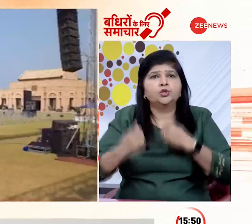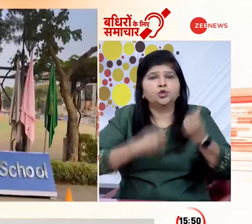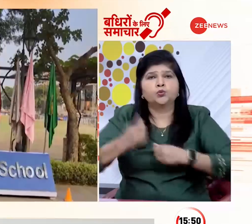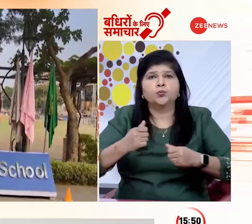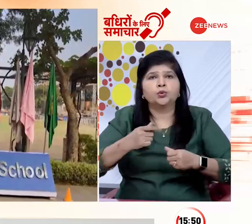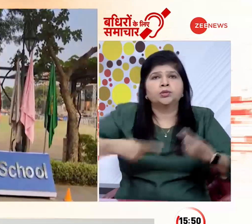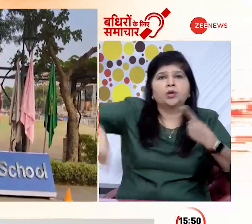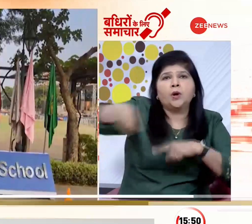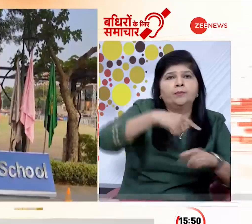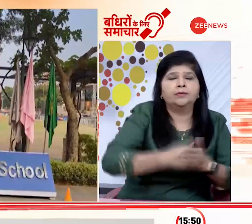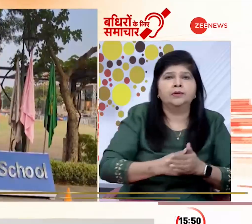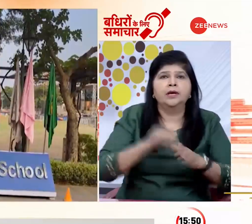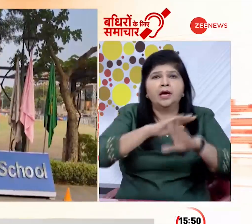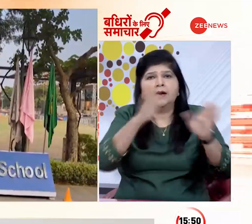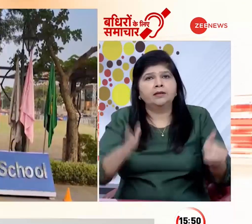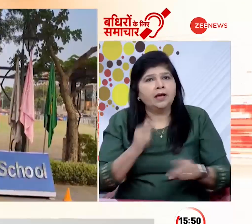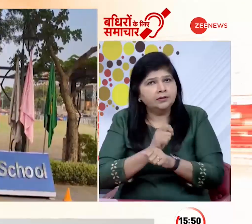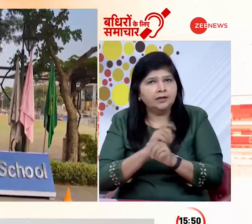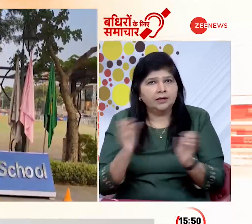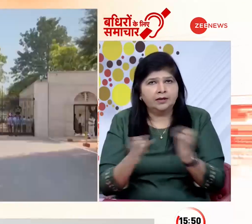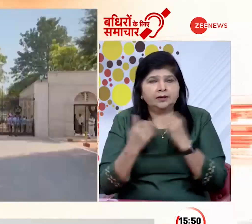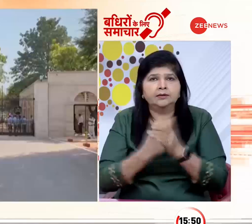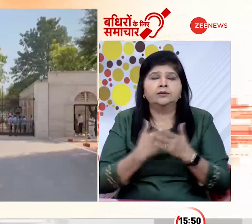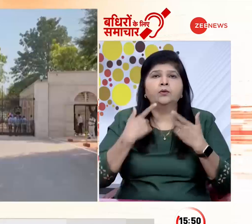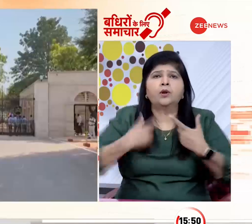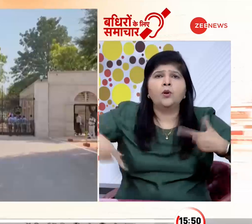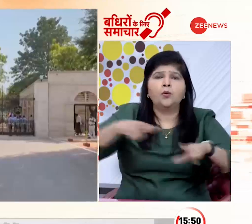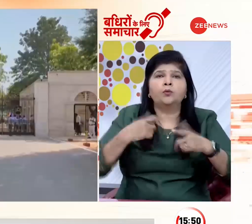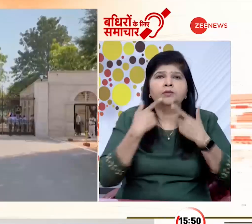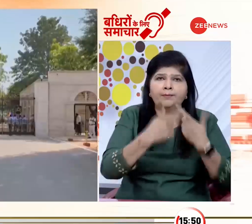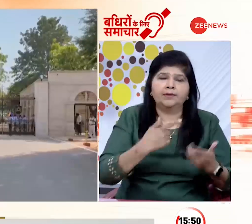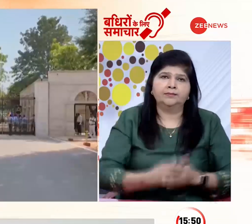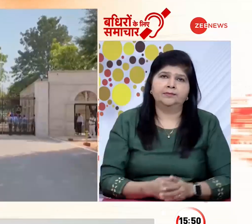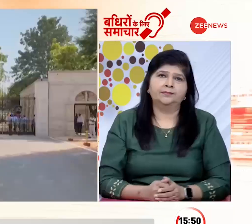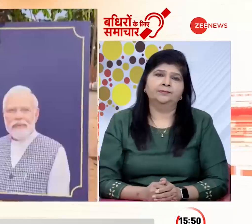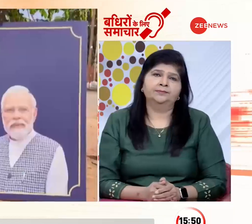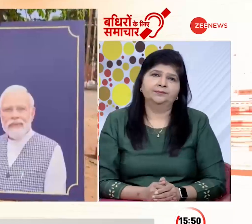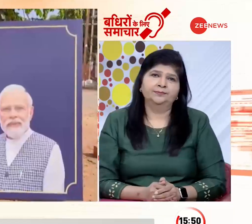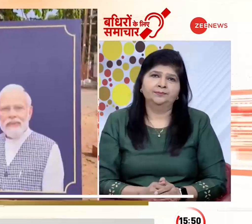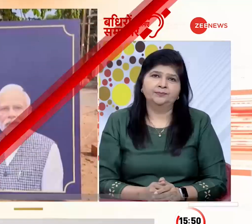स्पोर्ट्स कॉम्प्लेक्स की आधारशिला रखेंगे और सभा को संबोधित भी करेंगे।